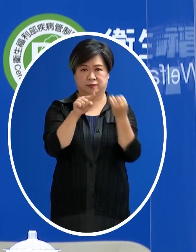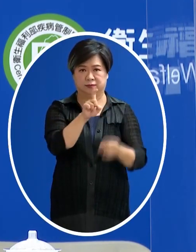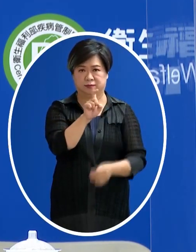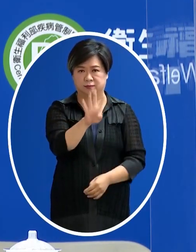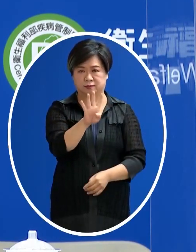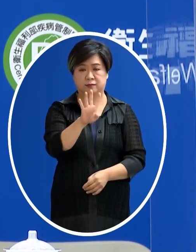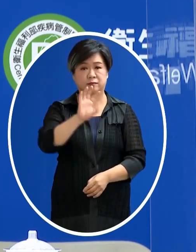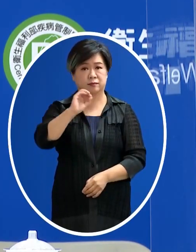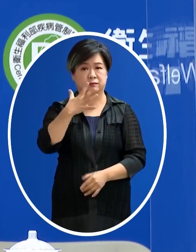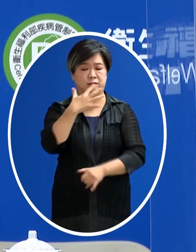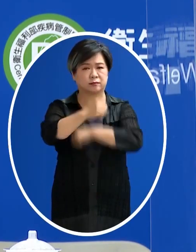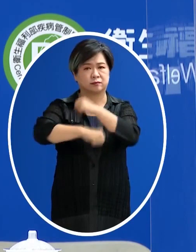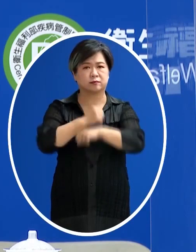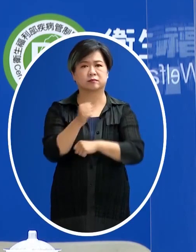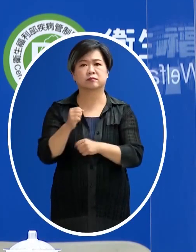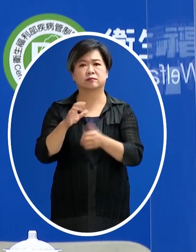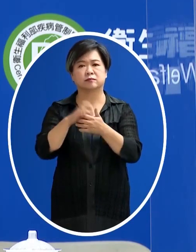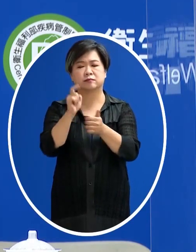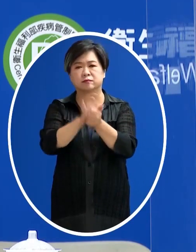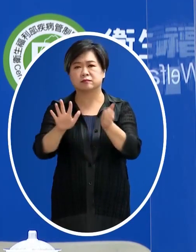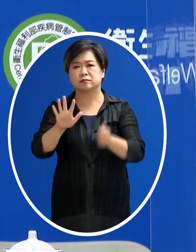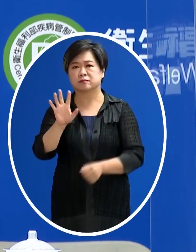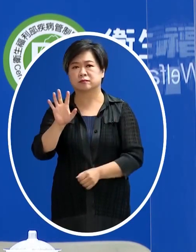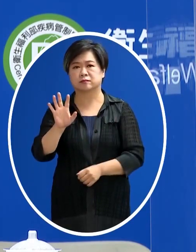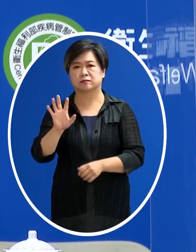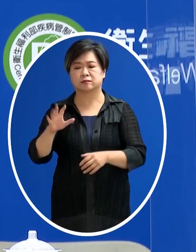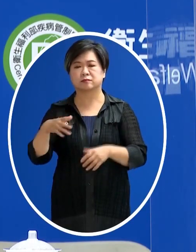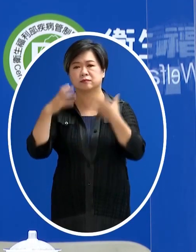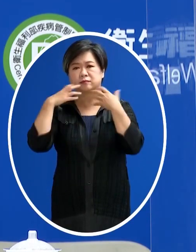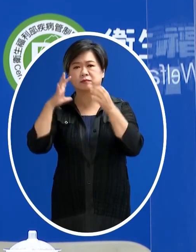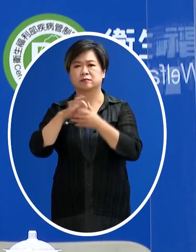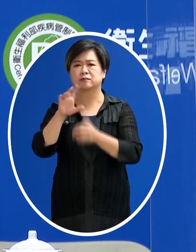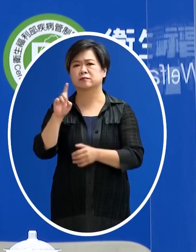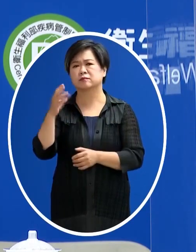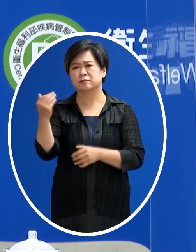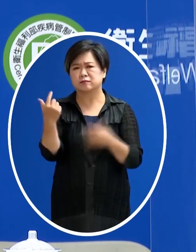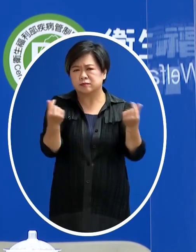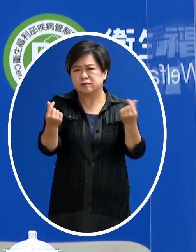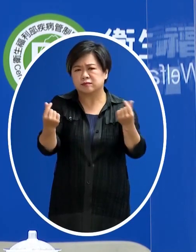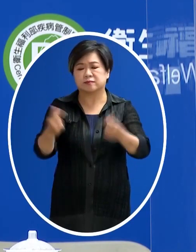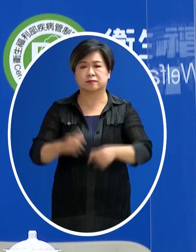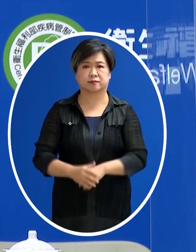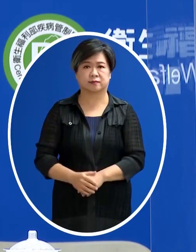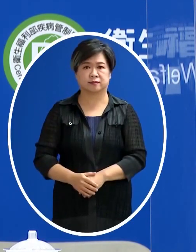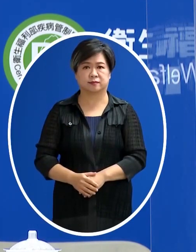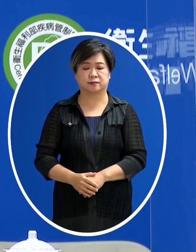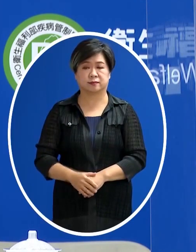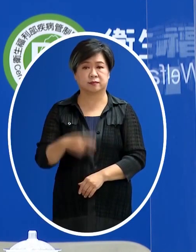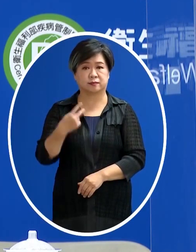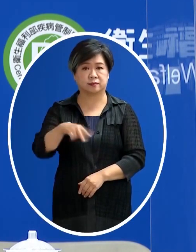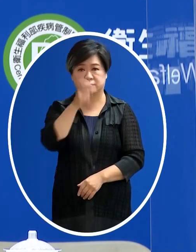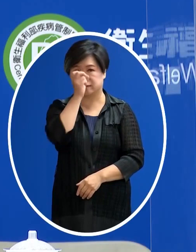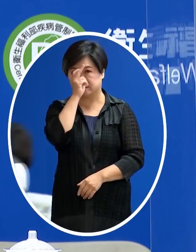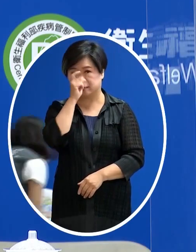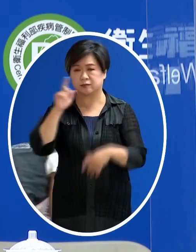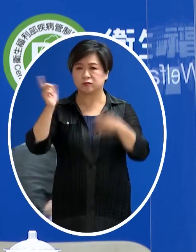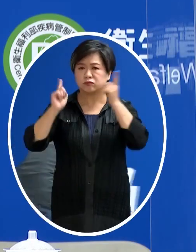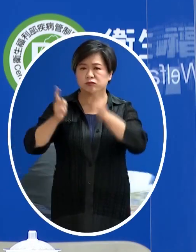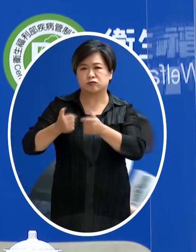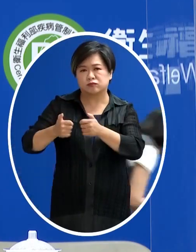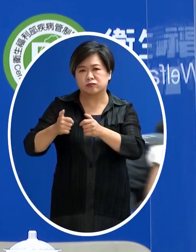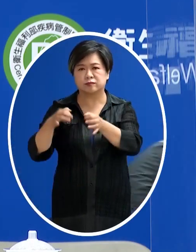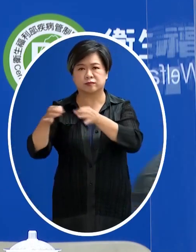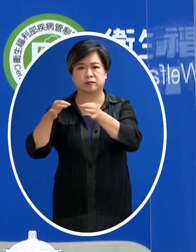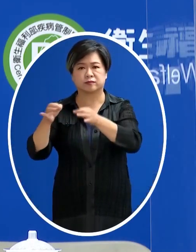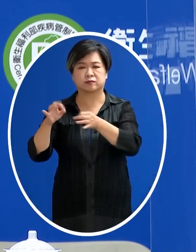华的活动室有19例，这两个状态其实是差不多的。那宜兰游戏馆相关的